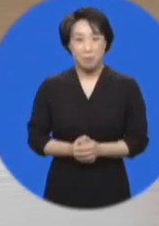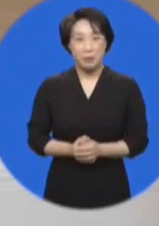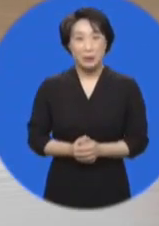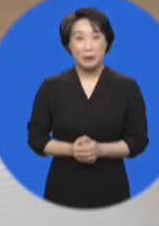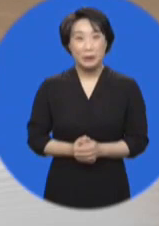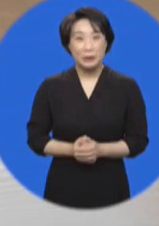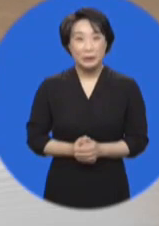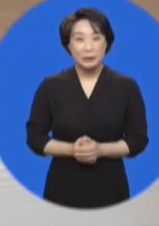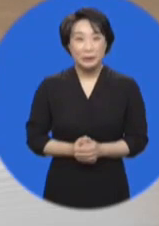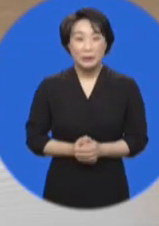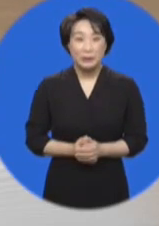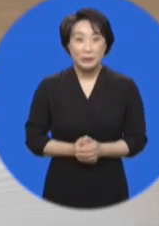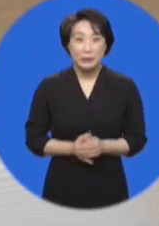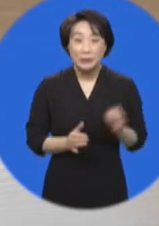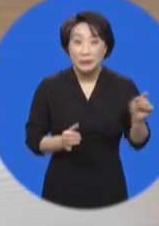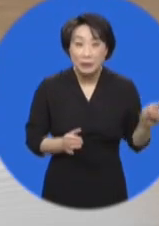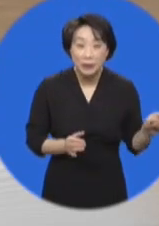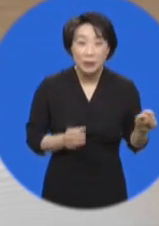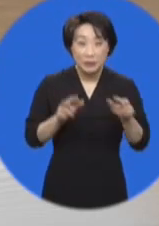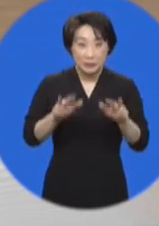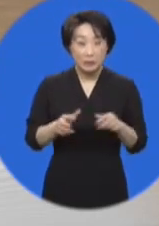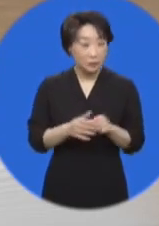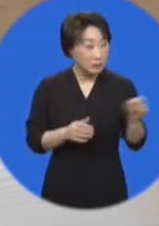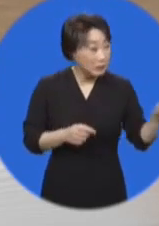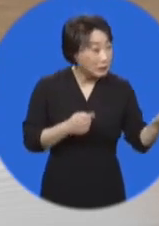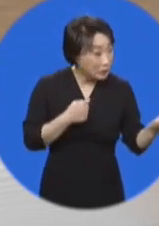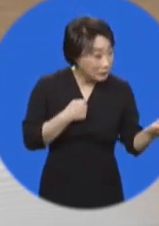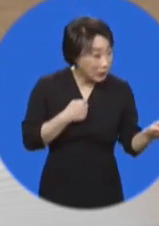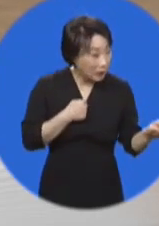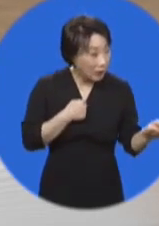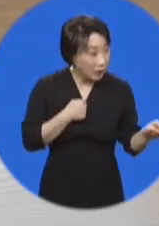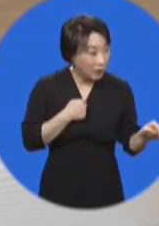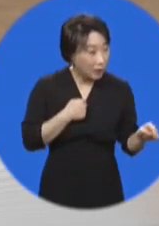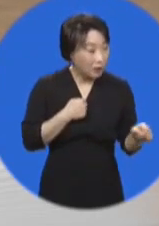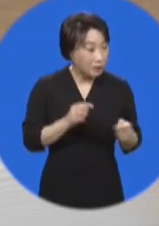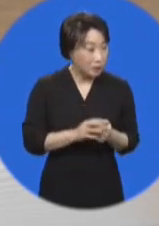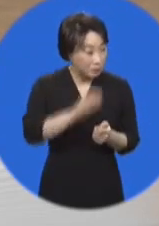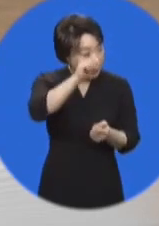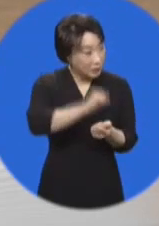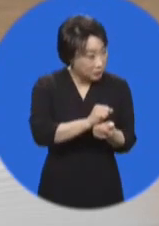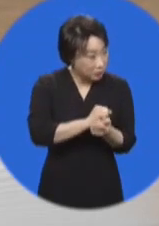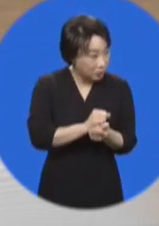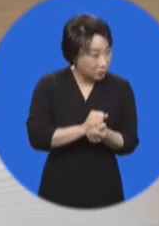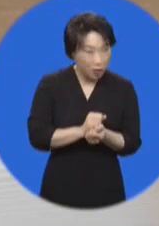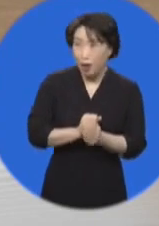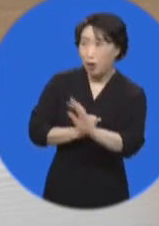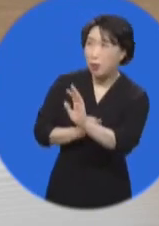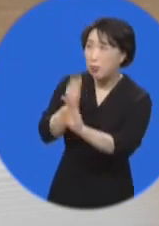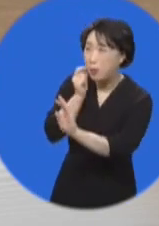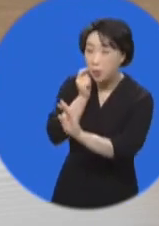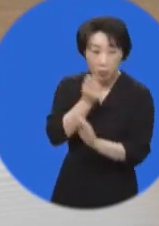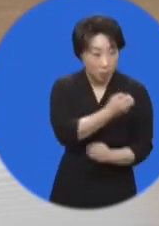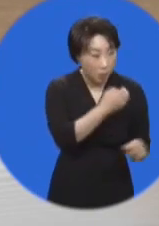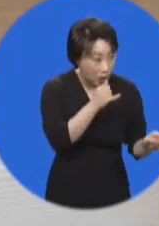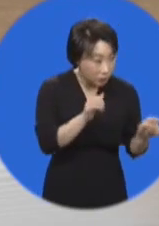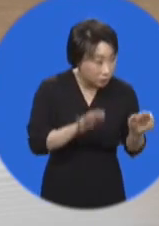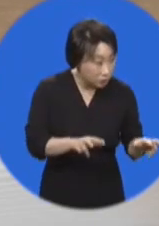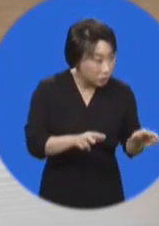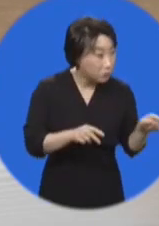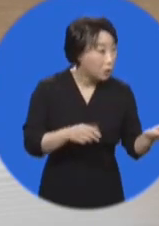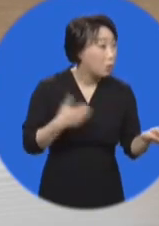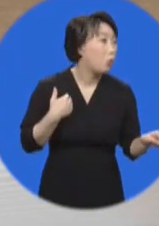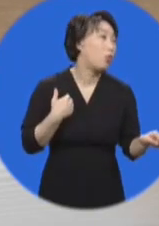그러니까 왜 지금은 네가 절대로 내 발 못 씻습니다 지금은